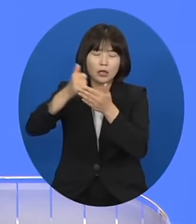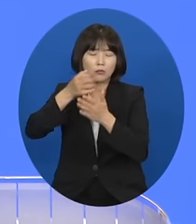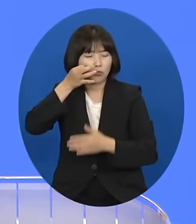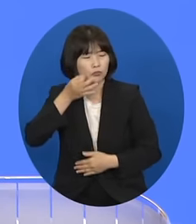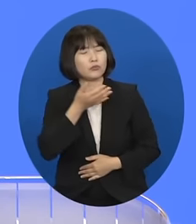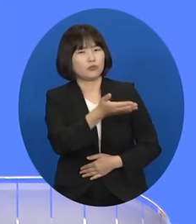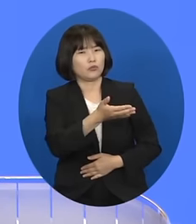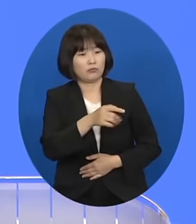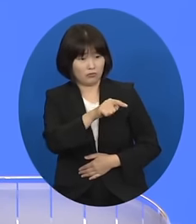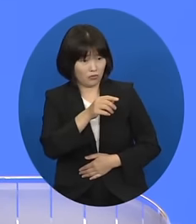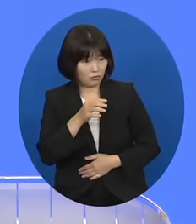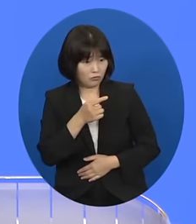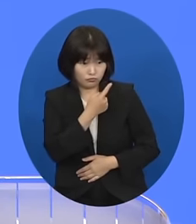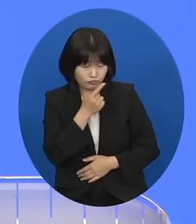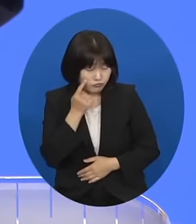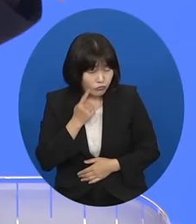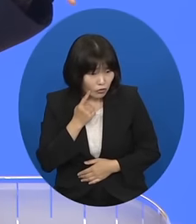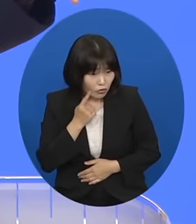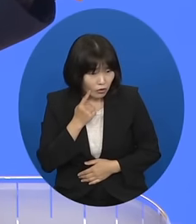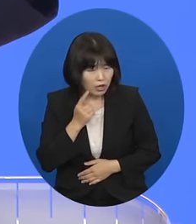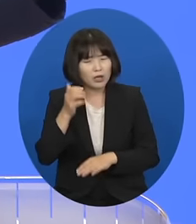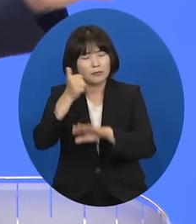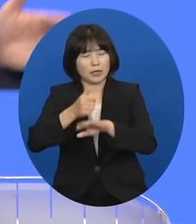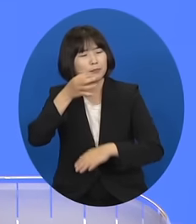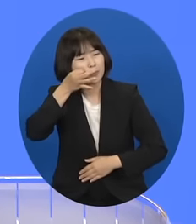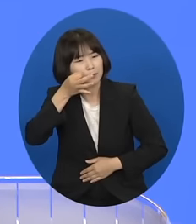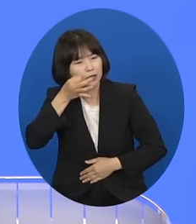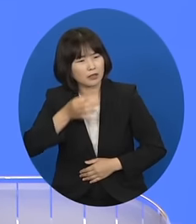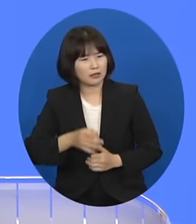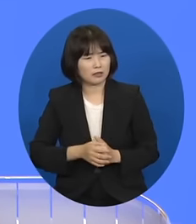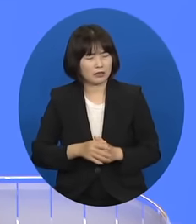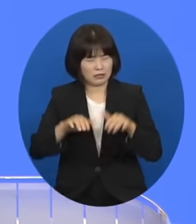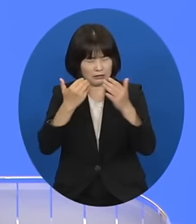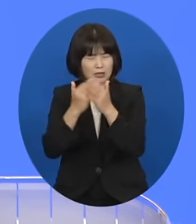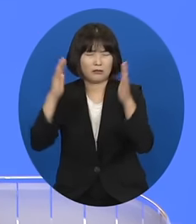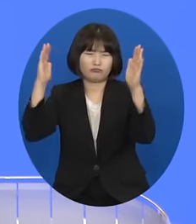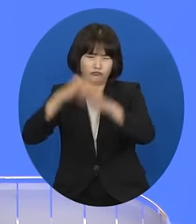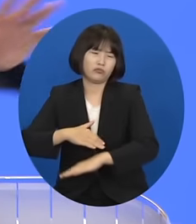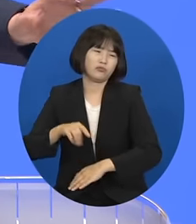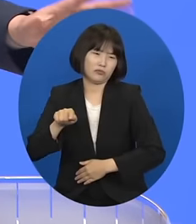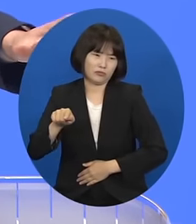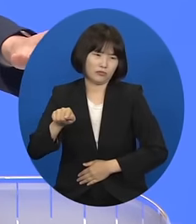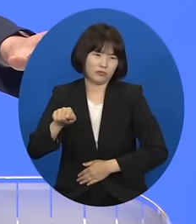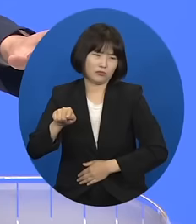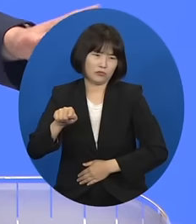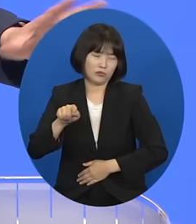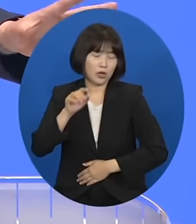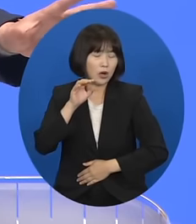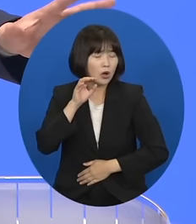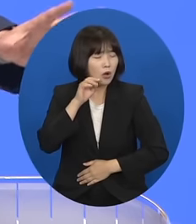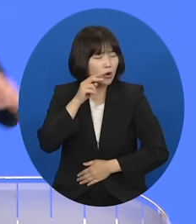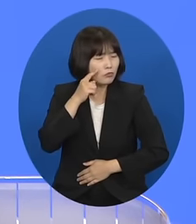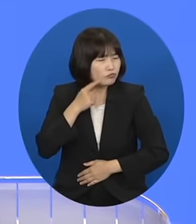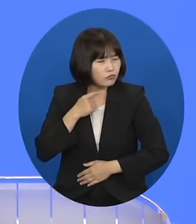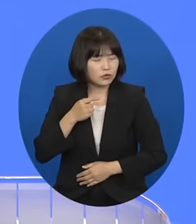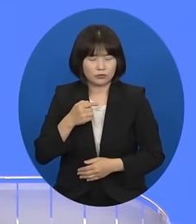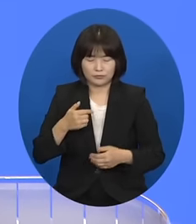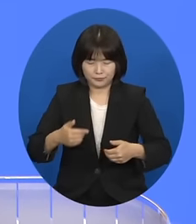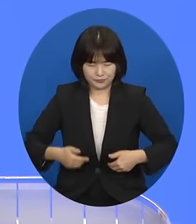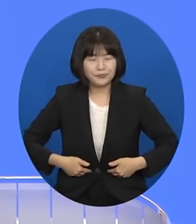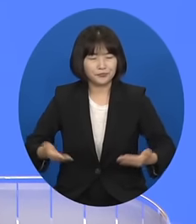부럽지? 근데 그 마지막을 봐봐. 다 무너지는 거야. 부러워하지 마. 악인의 형통 부러워하지